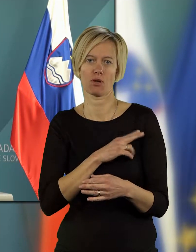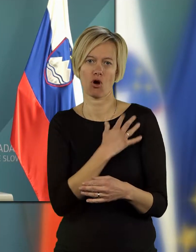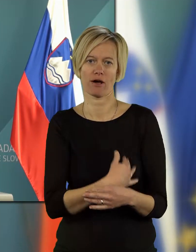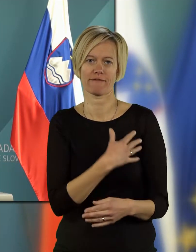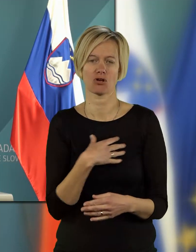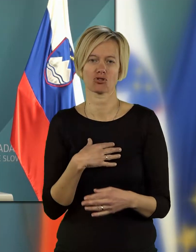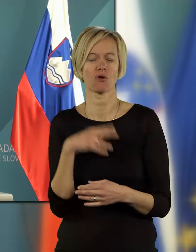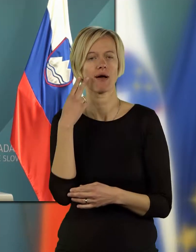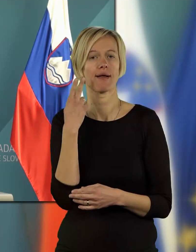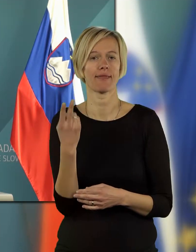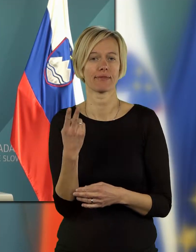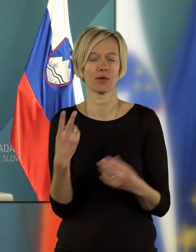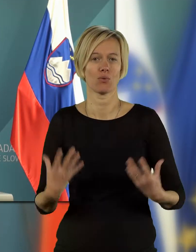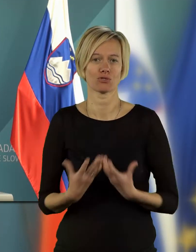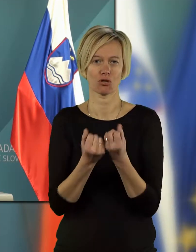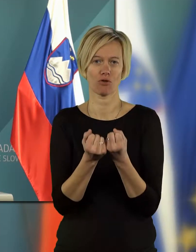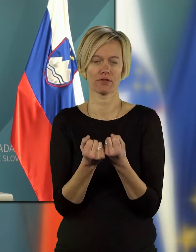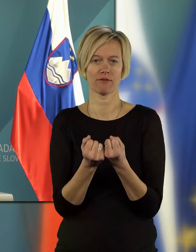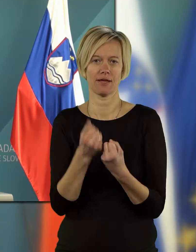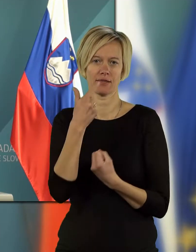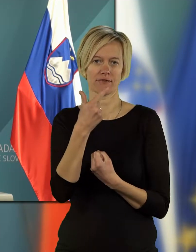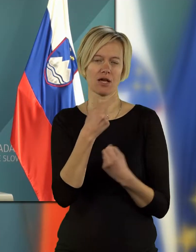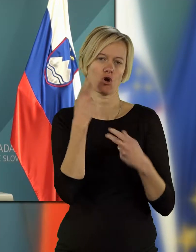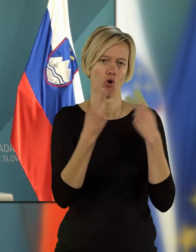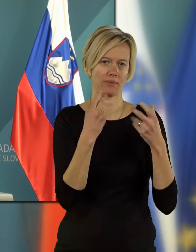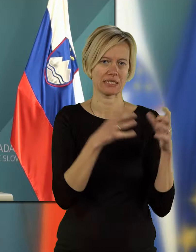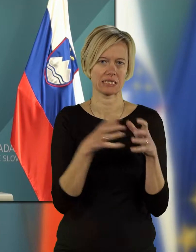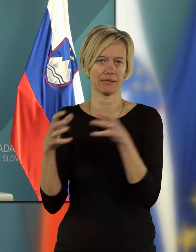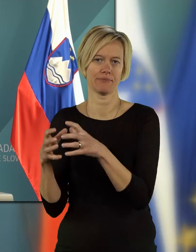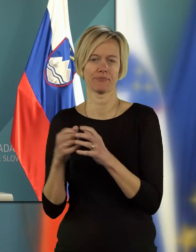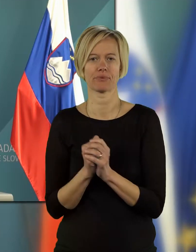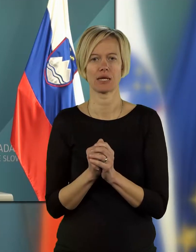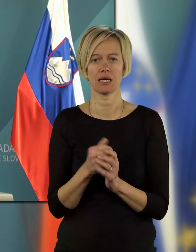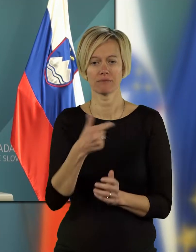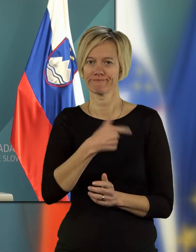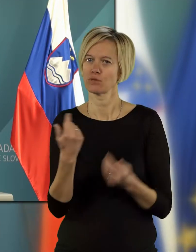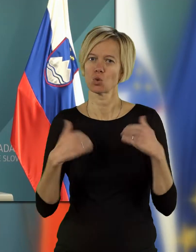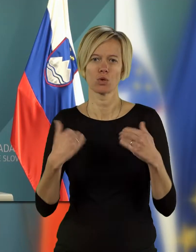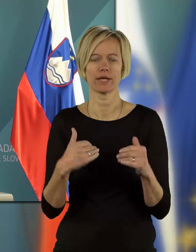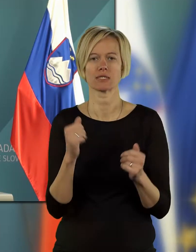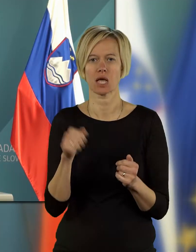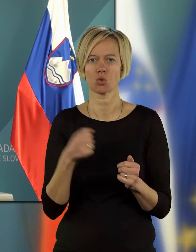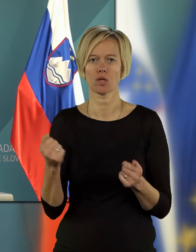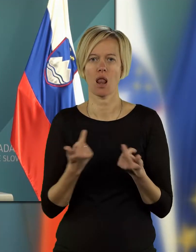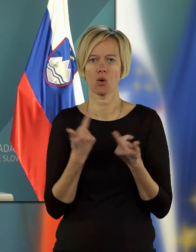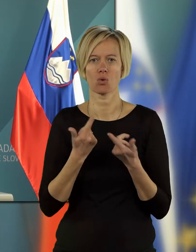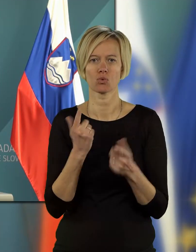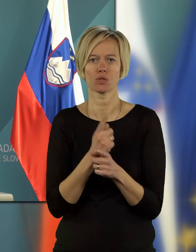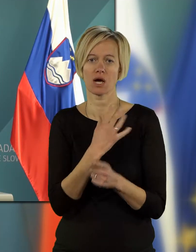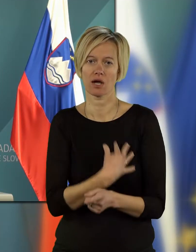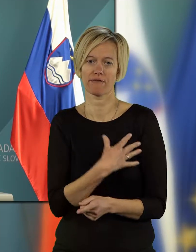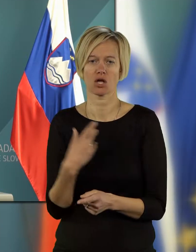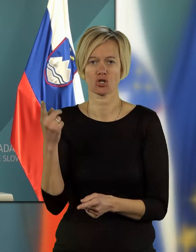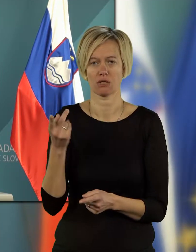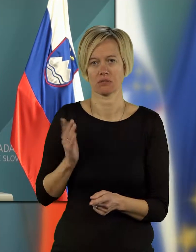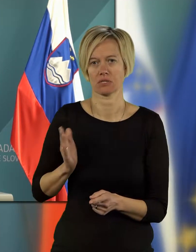Republiko Hrvaško glede ustanovitve dveh komisij, ki so nujne za to, da lahko